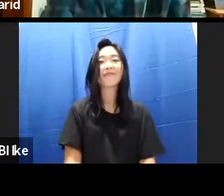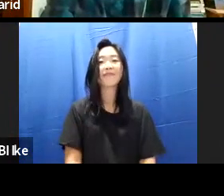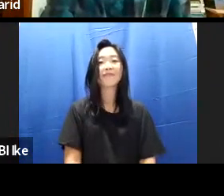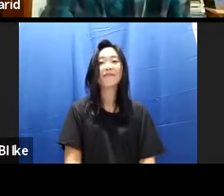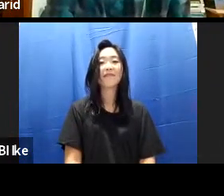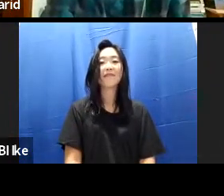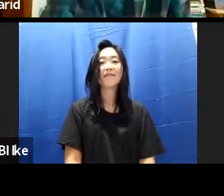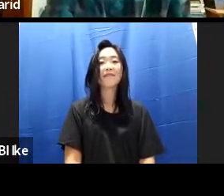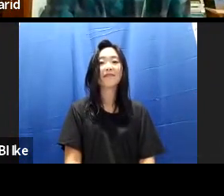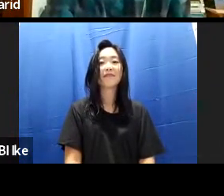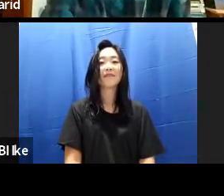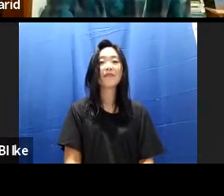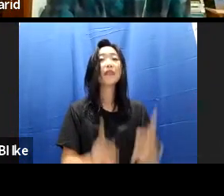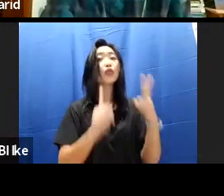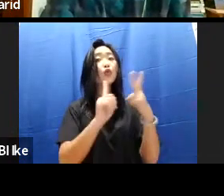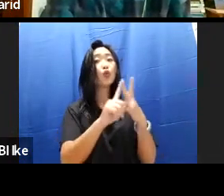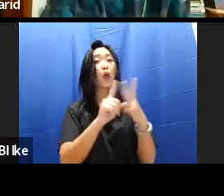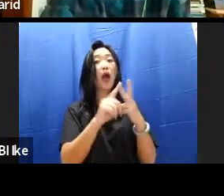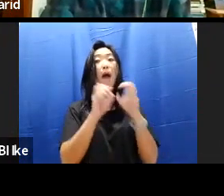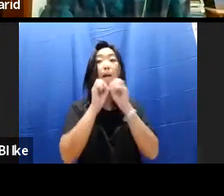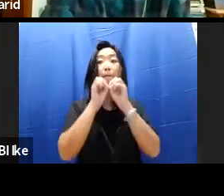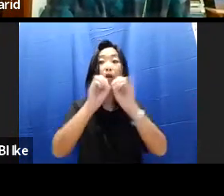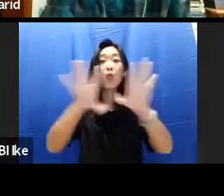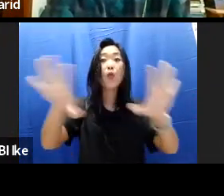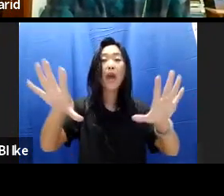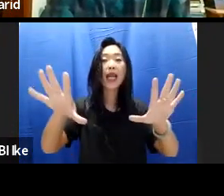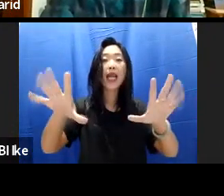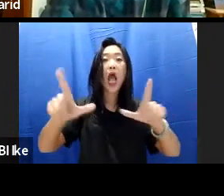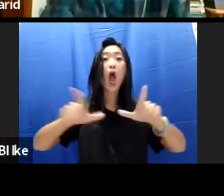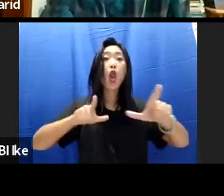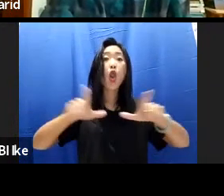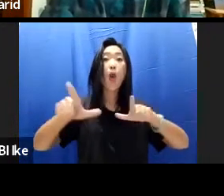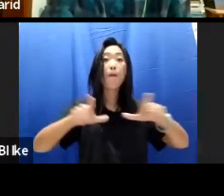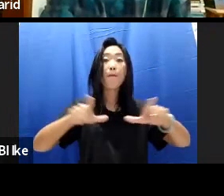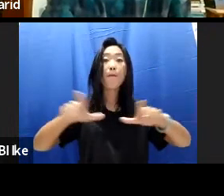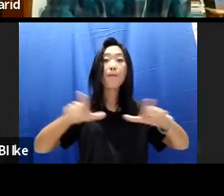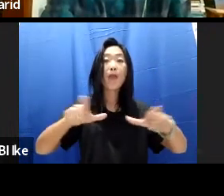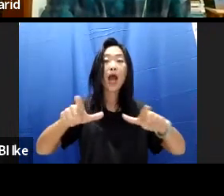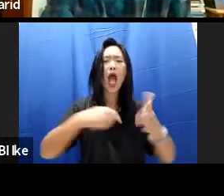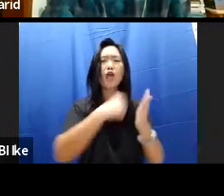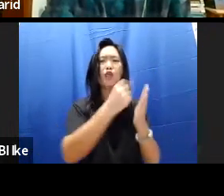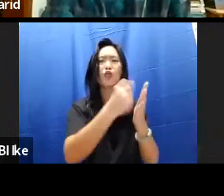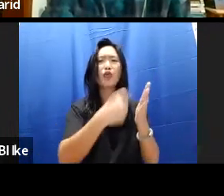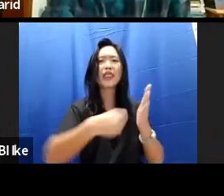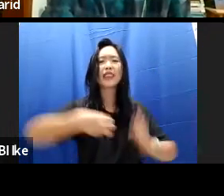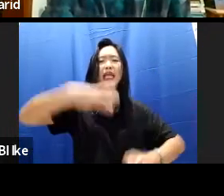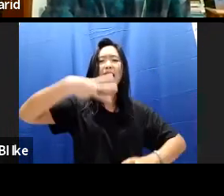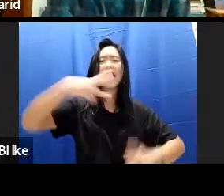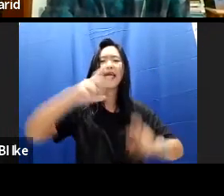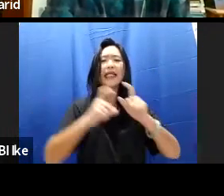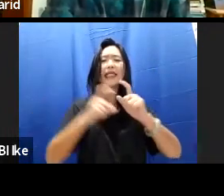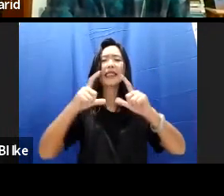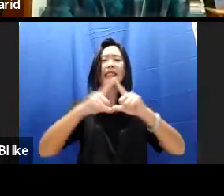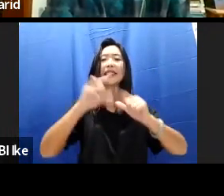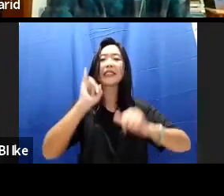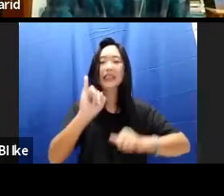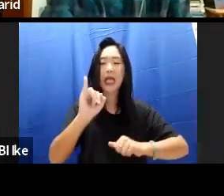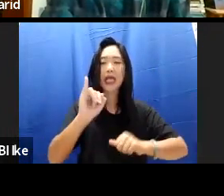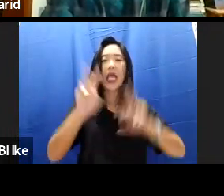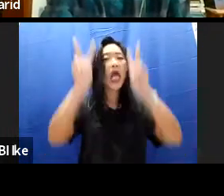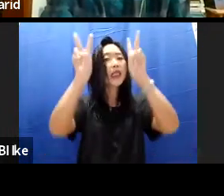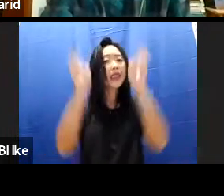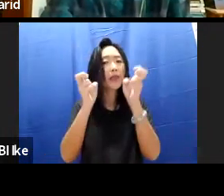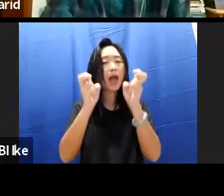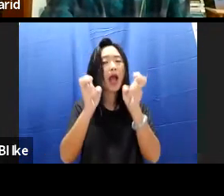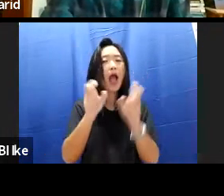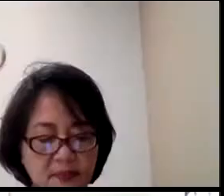Dan yang kedua adalah pengumuman pemenang lomba menulis esai mengingat jejak progresif Kartini. Temanya adalah orang tua dalam